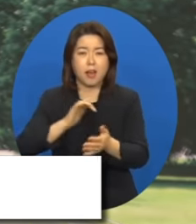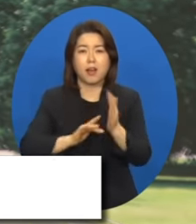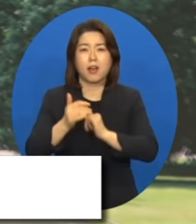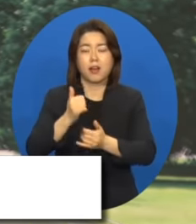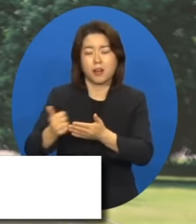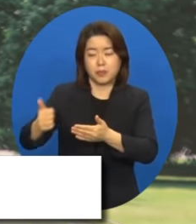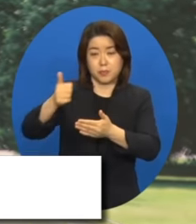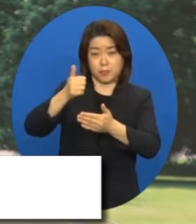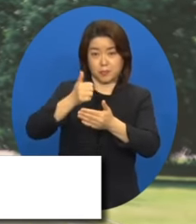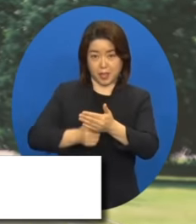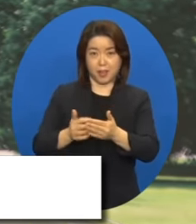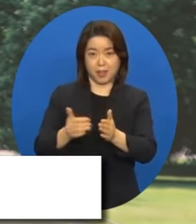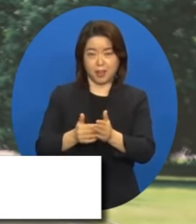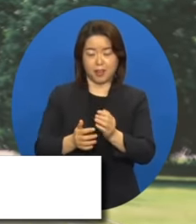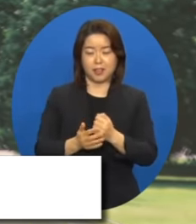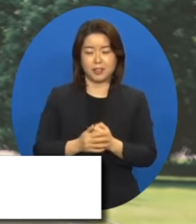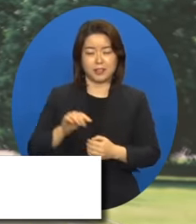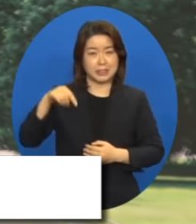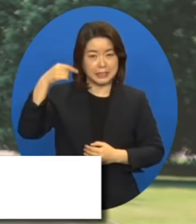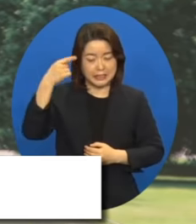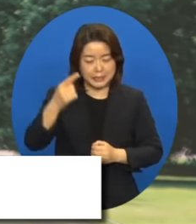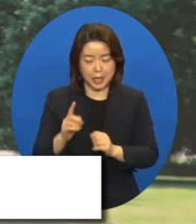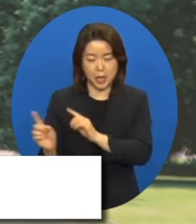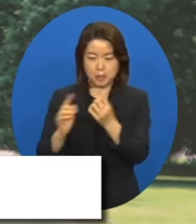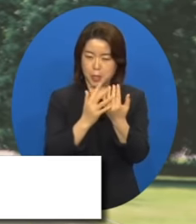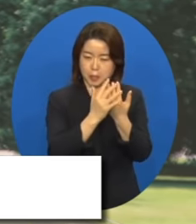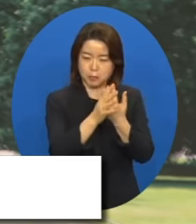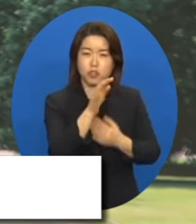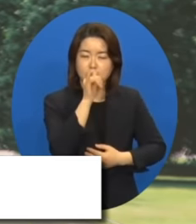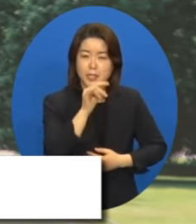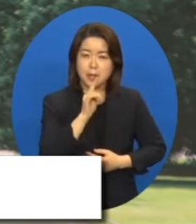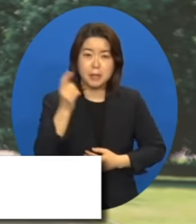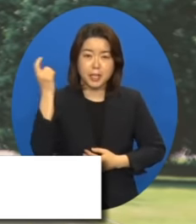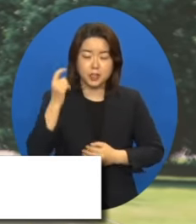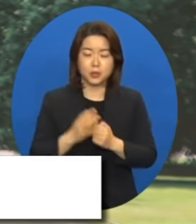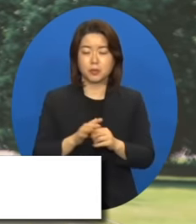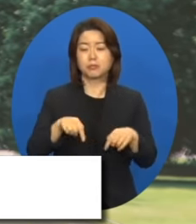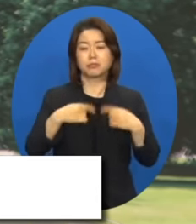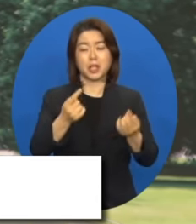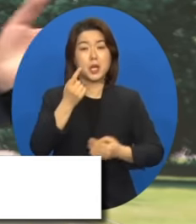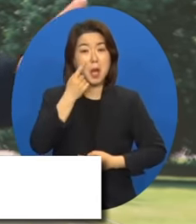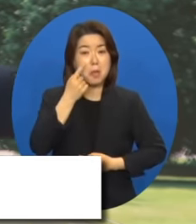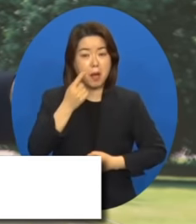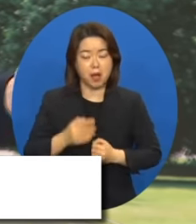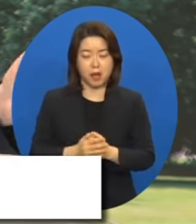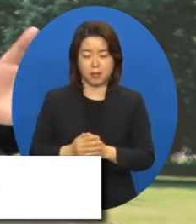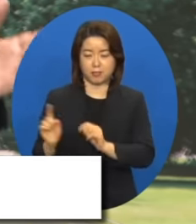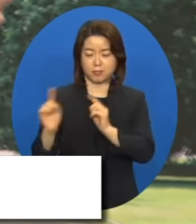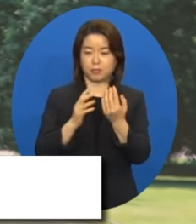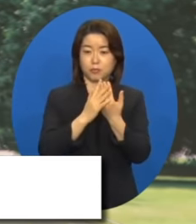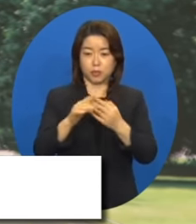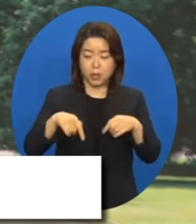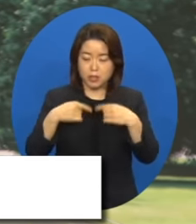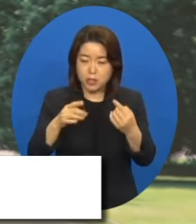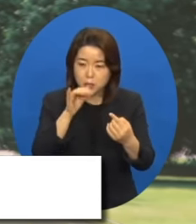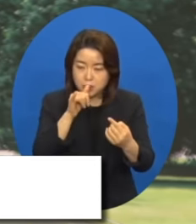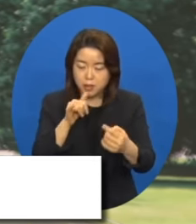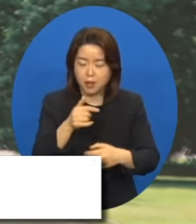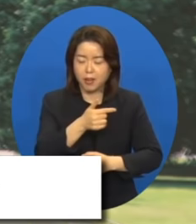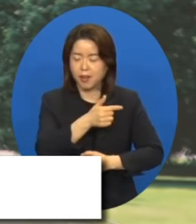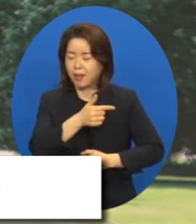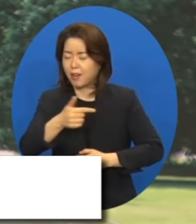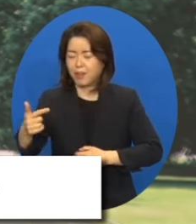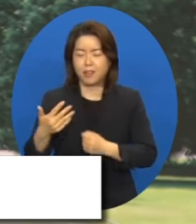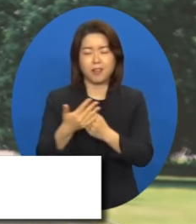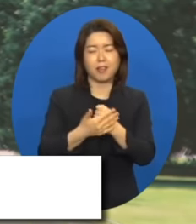그리고 바로 이어서 부흥회가 있다는 말을 듣고 한번 참석해보자. 그래서 부흥회 참석을 했다가 큰 은혜를